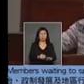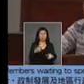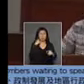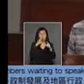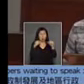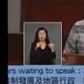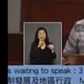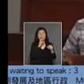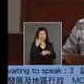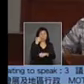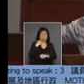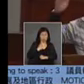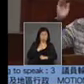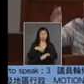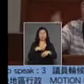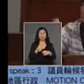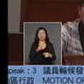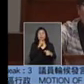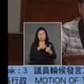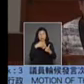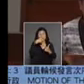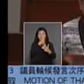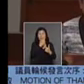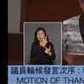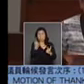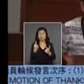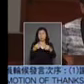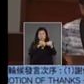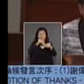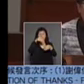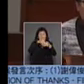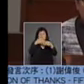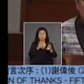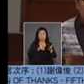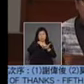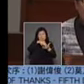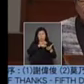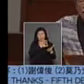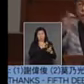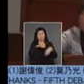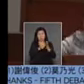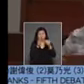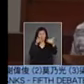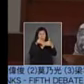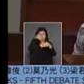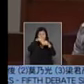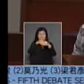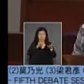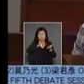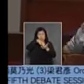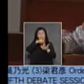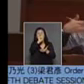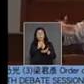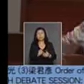有軍隊、有總統一人一票選舉、立法機關全部直選產生，佢都唔係叫做獨立，係